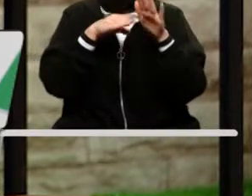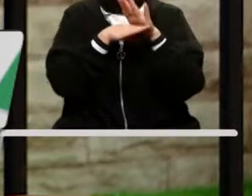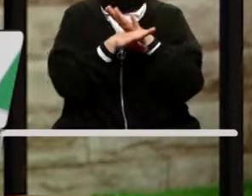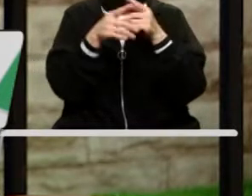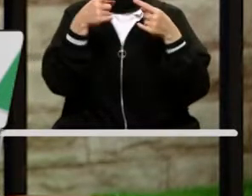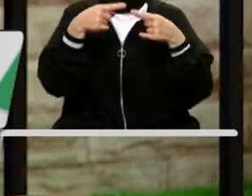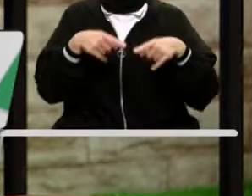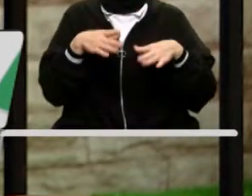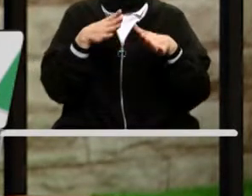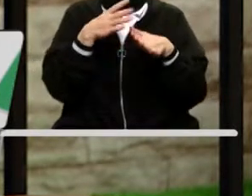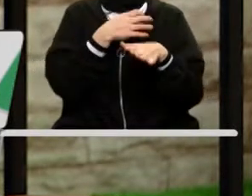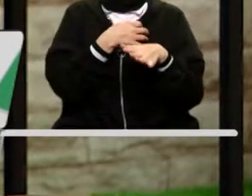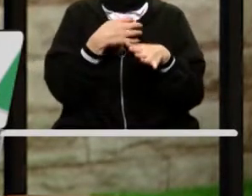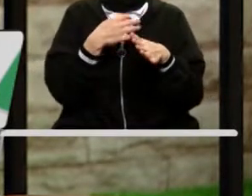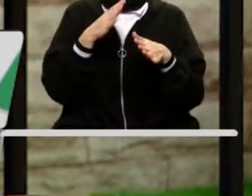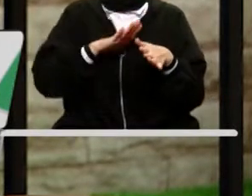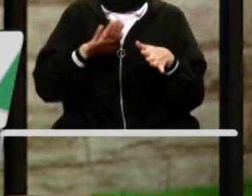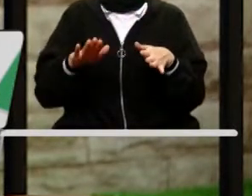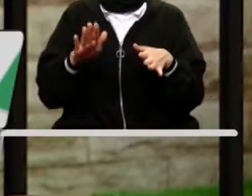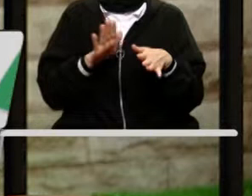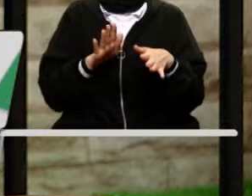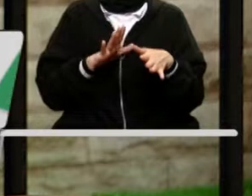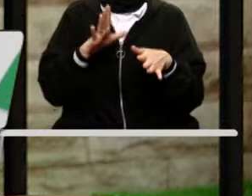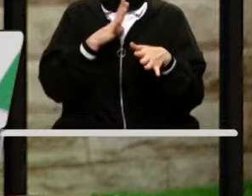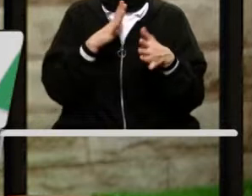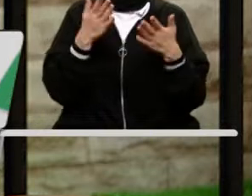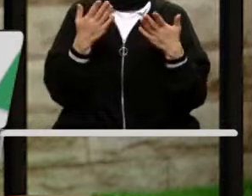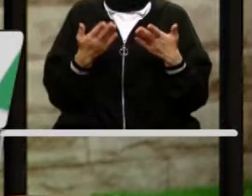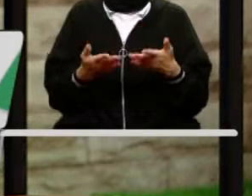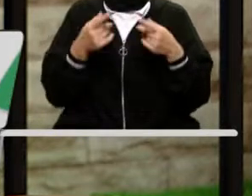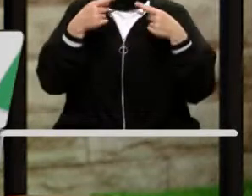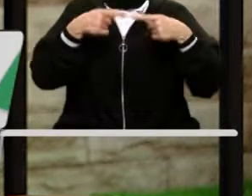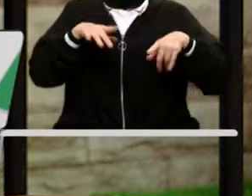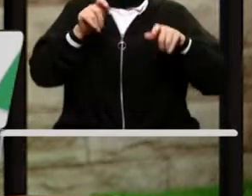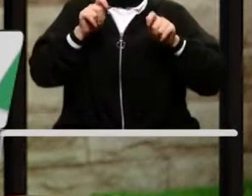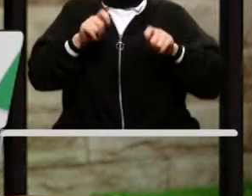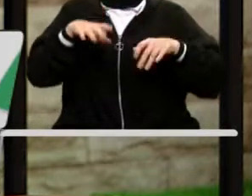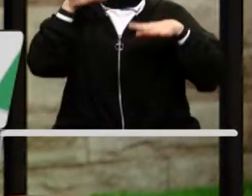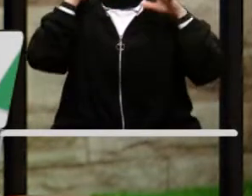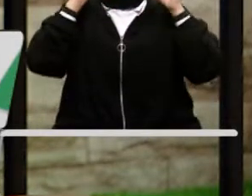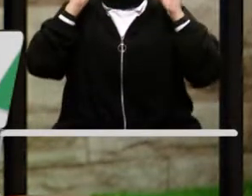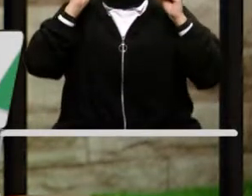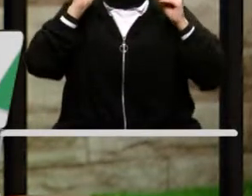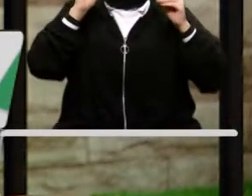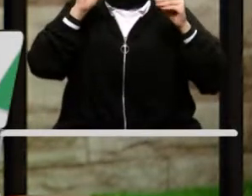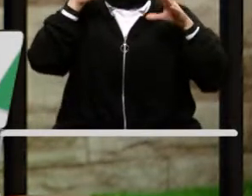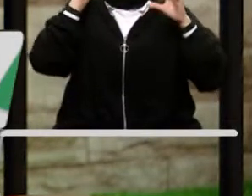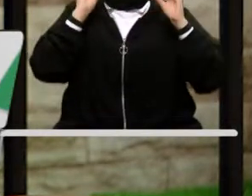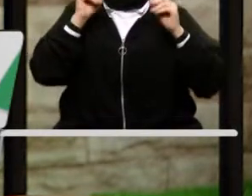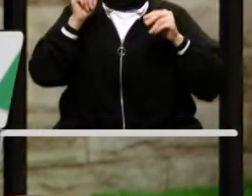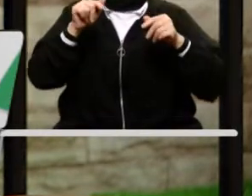anda artık yapılan yapılmıştır. Öğrenilen öğrenmiştir. Yapılan şu andaki deneme sınavlarının sonuçlarını dikkate